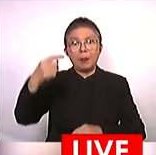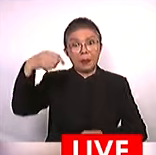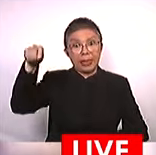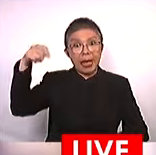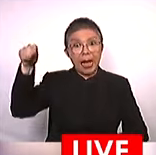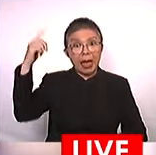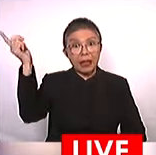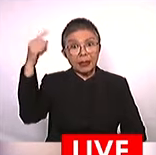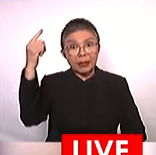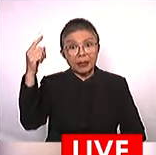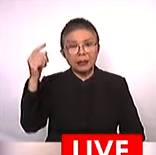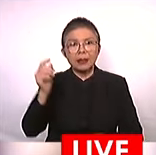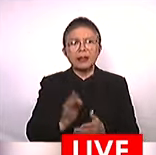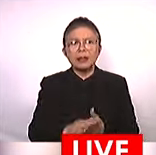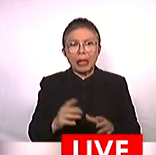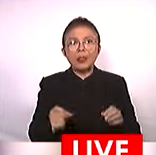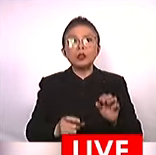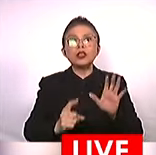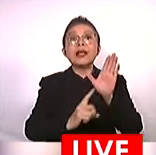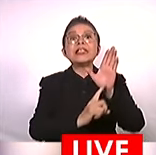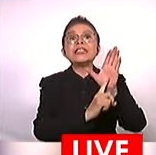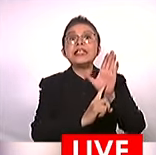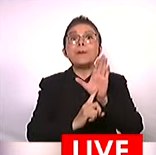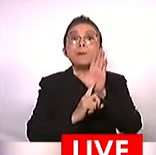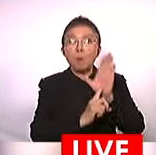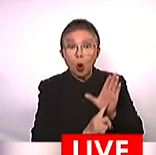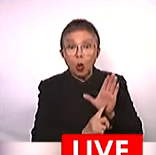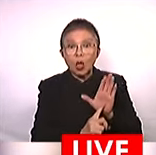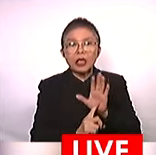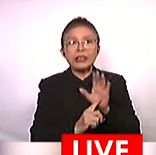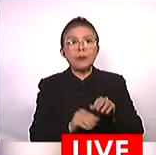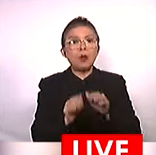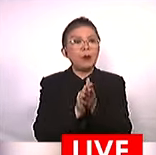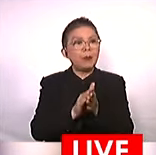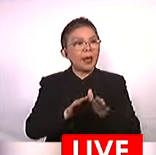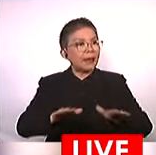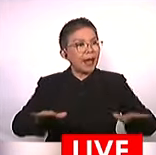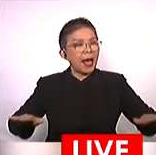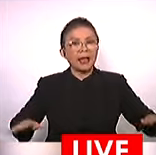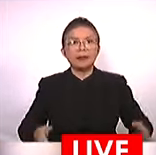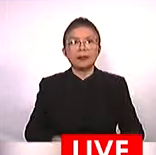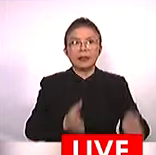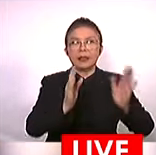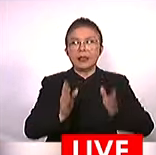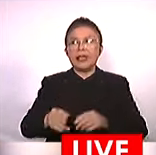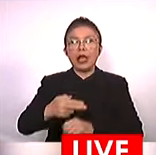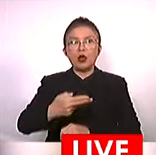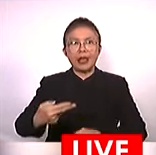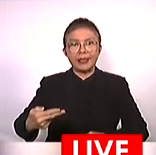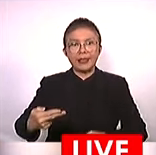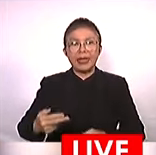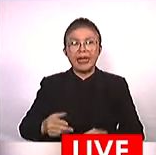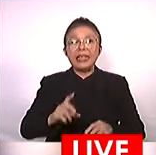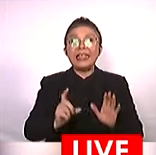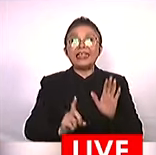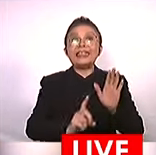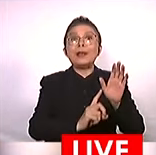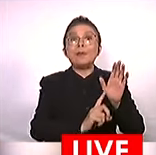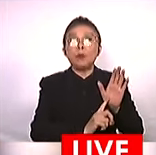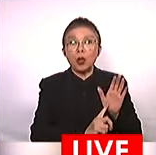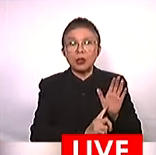pemerintahan tapi juga sebagai simbol simbol pemerataan pembangunan di Indonesia dan juga sebagai